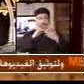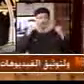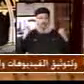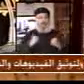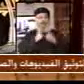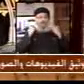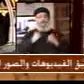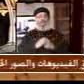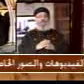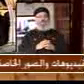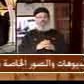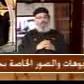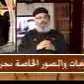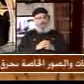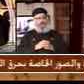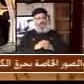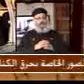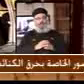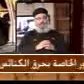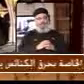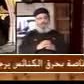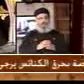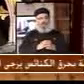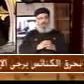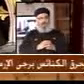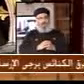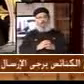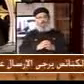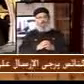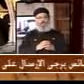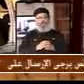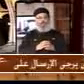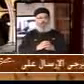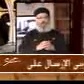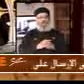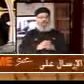لكي ليكون لنا أن نعطي من له احتياج. دي في أفسس 4:28.